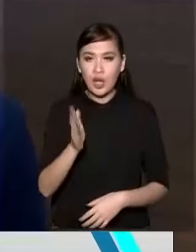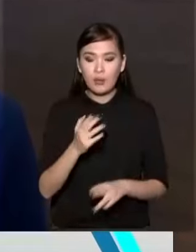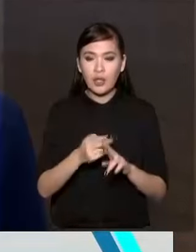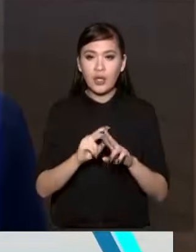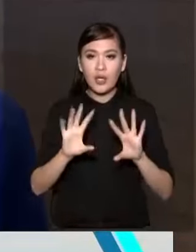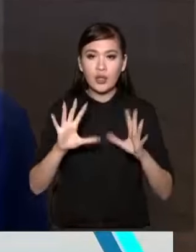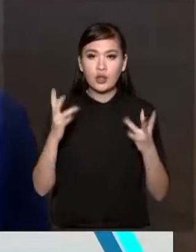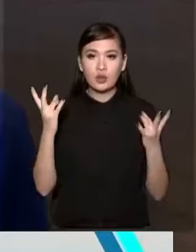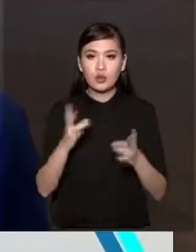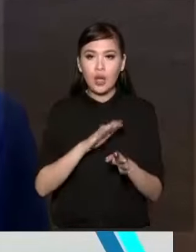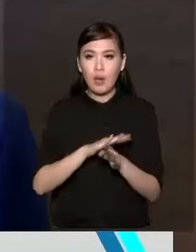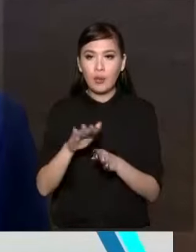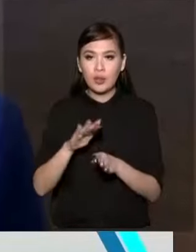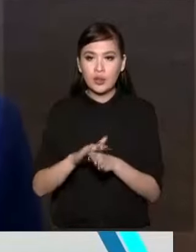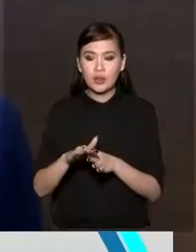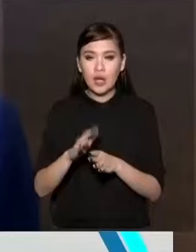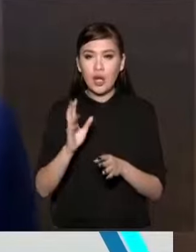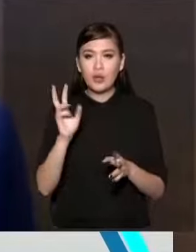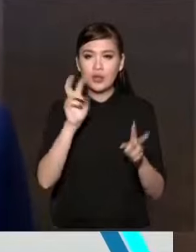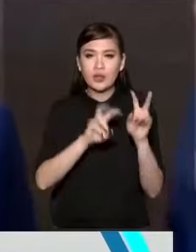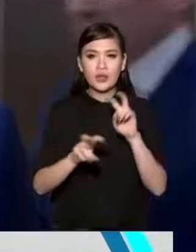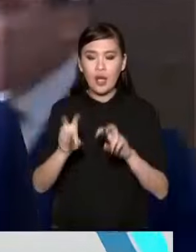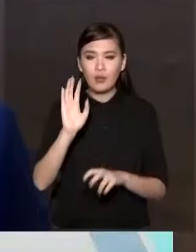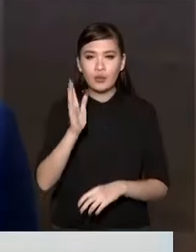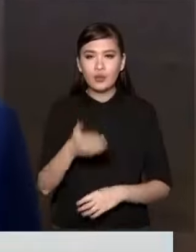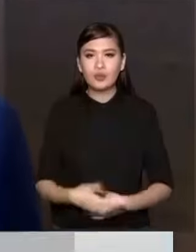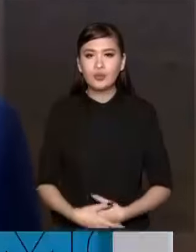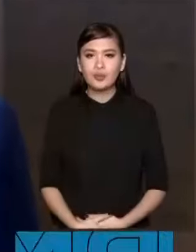будет дополнительные средства, мы будем изыскивать.